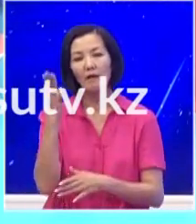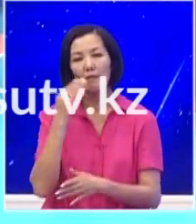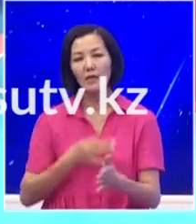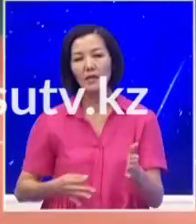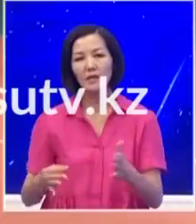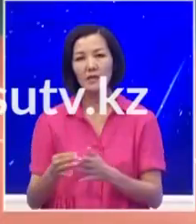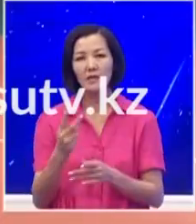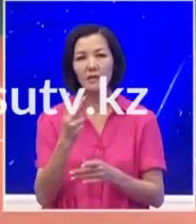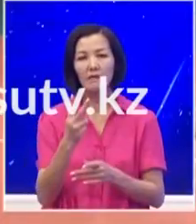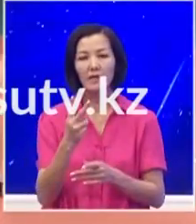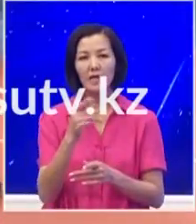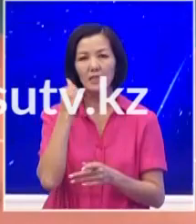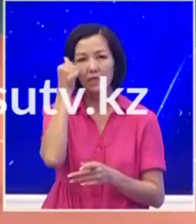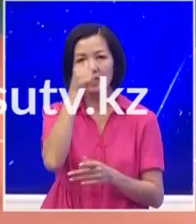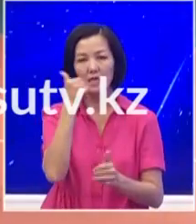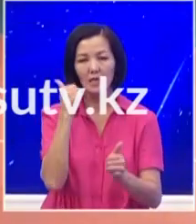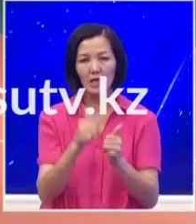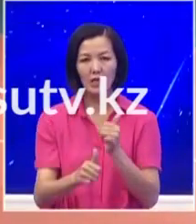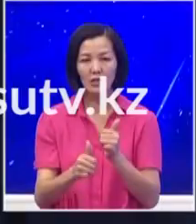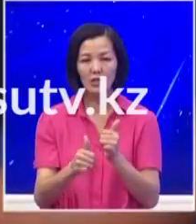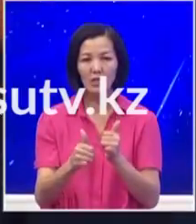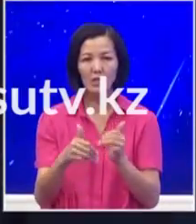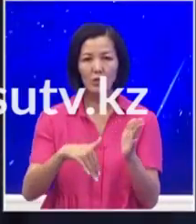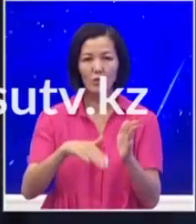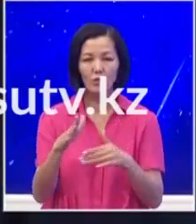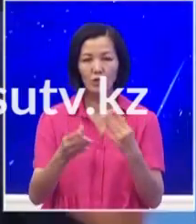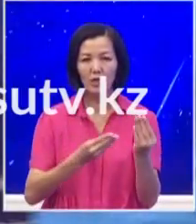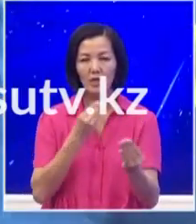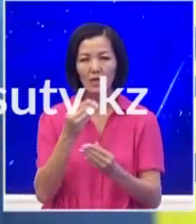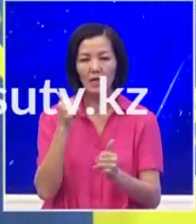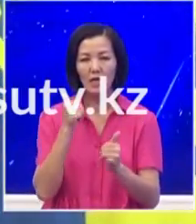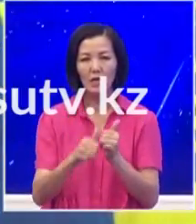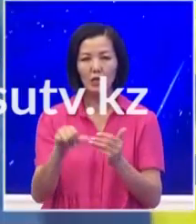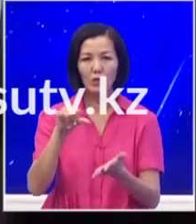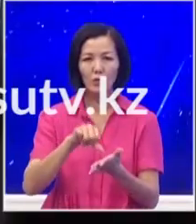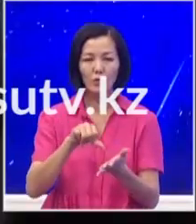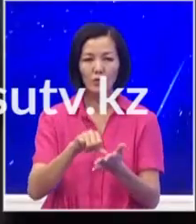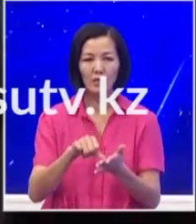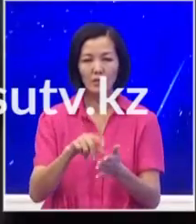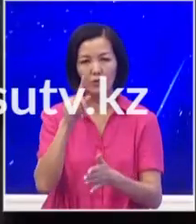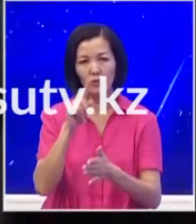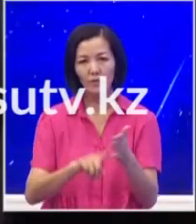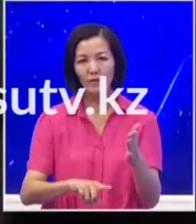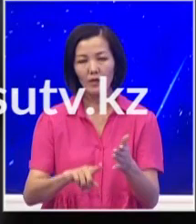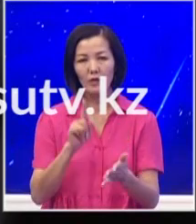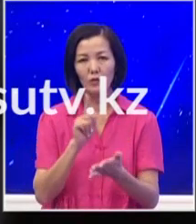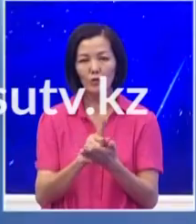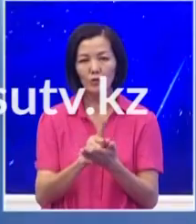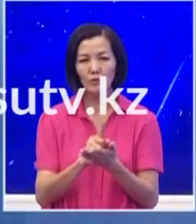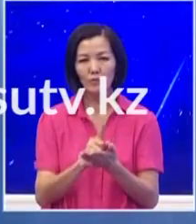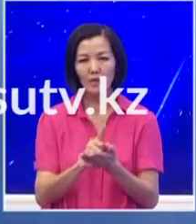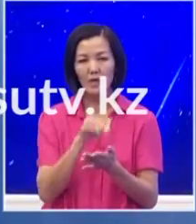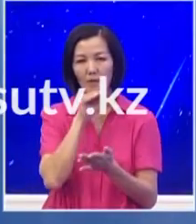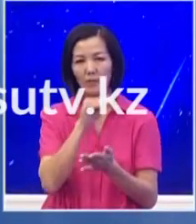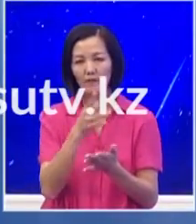на протяжении 12 лет подряд в числе фаворитов этих состязаний. Каждый из ее участников уверен, что должен быть не только